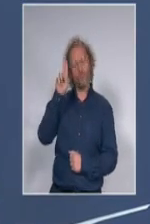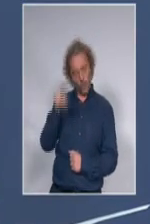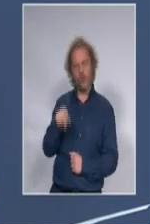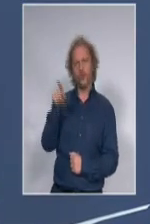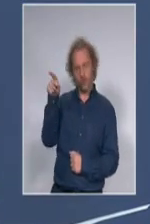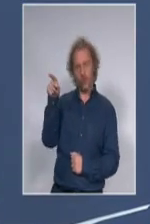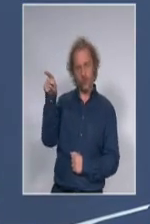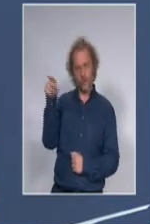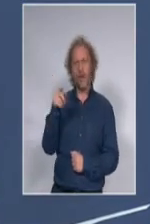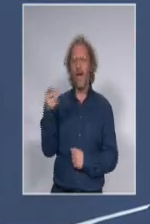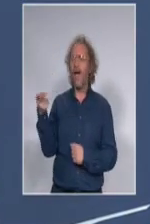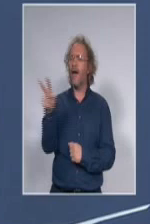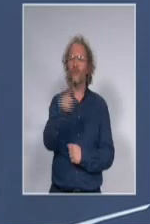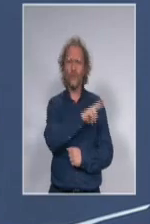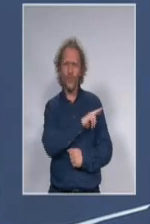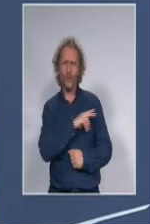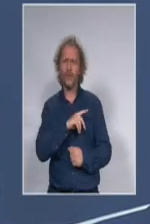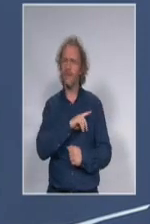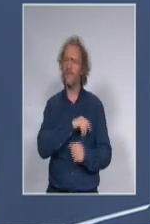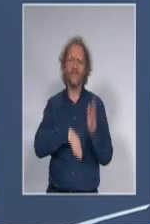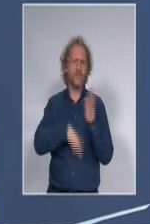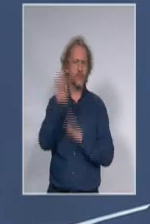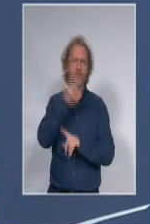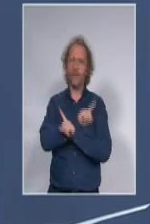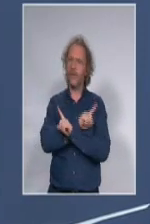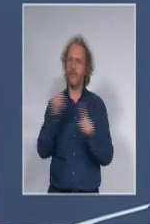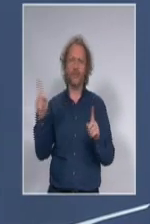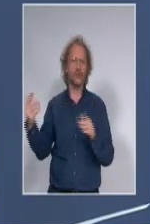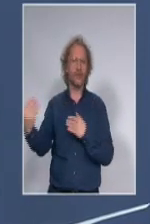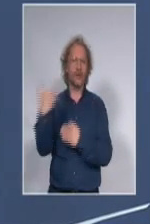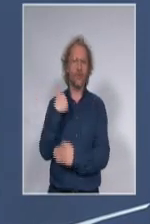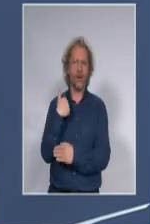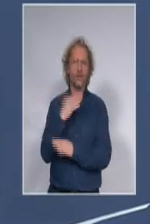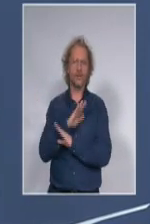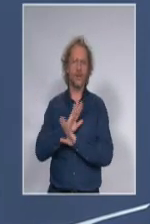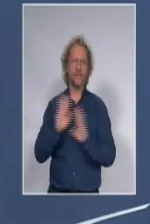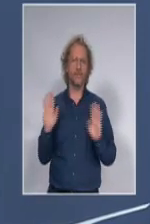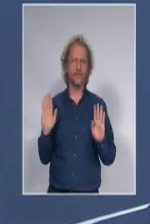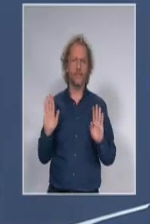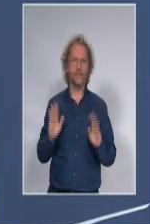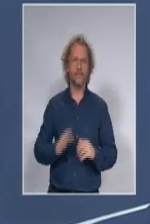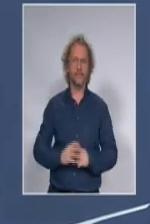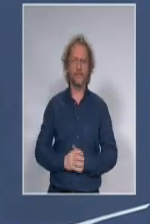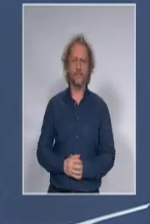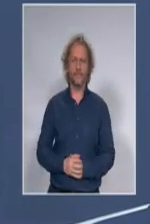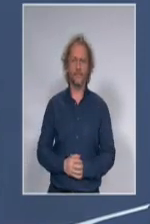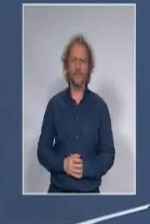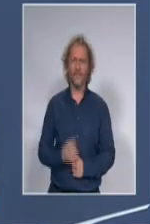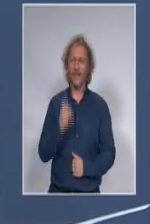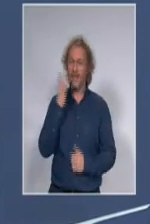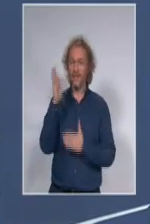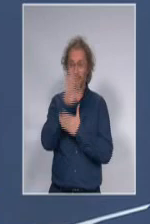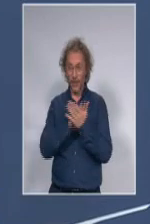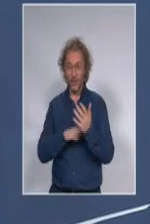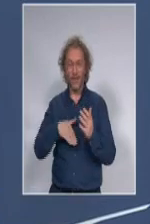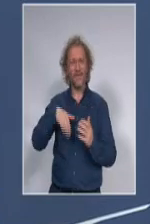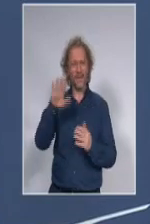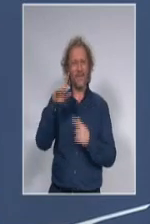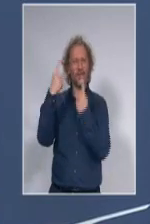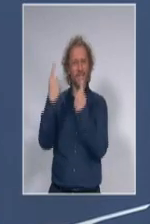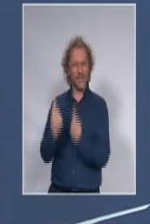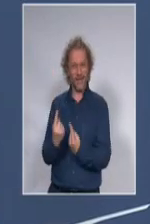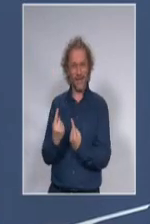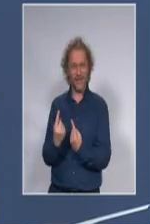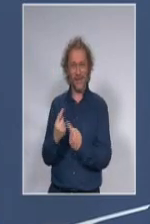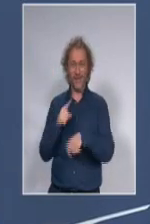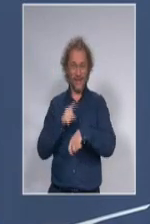Republike Srbije. Nama je u trenutku uvođenja vanrednog stanja na teritoriju